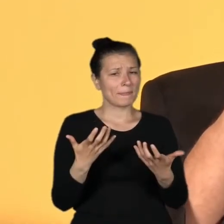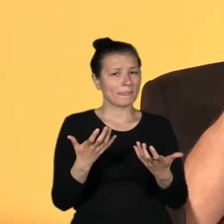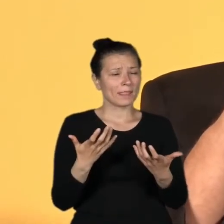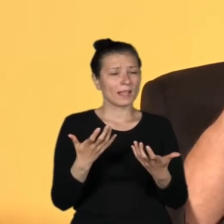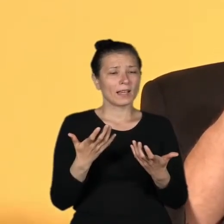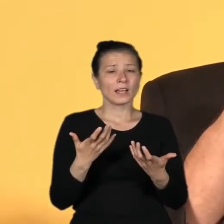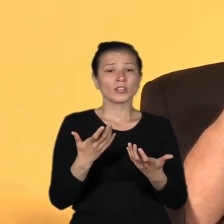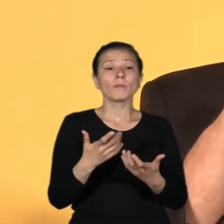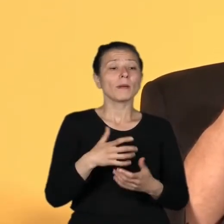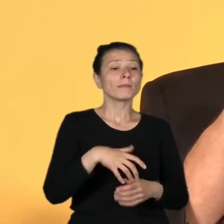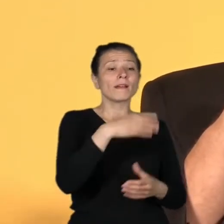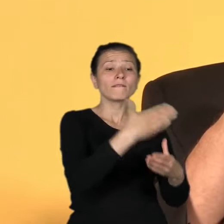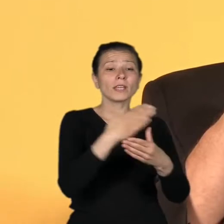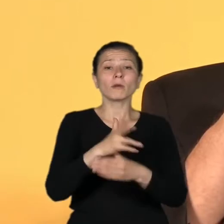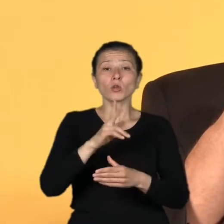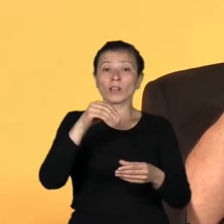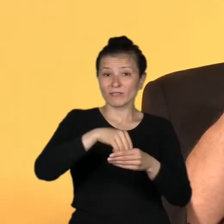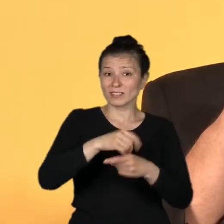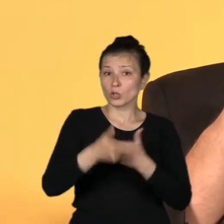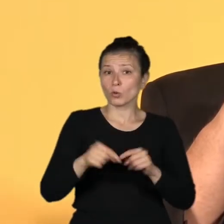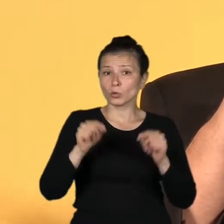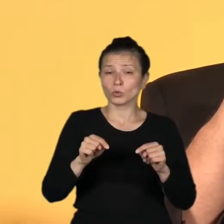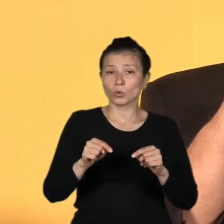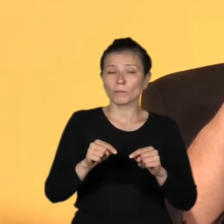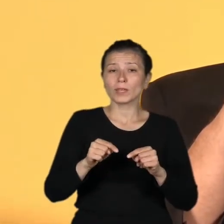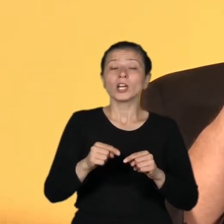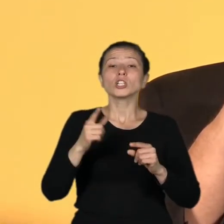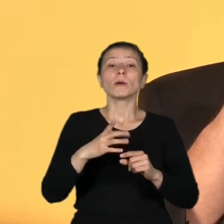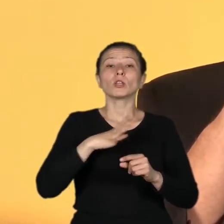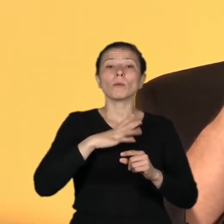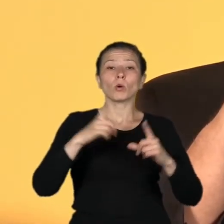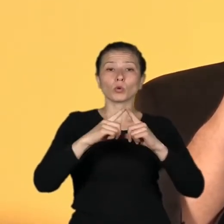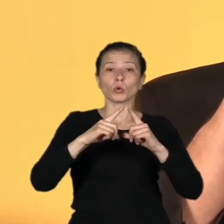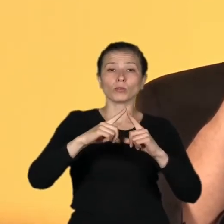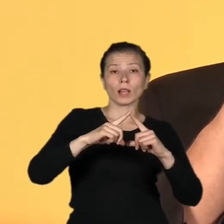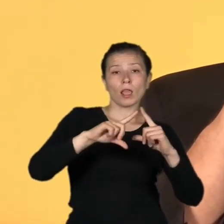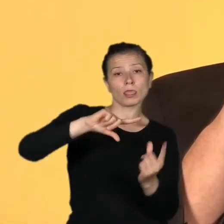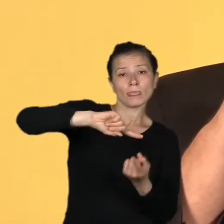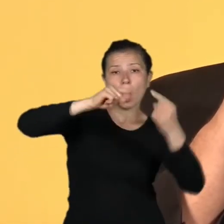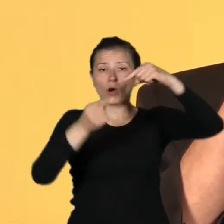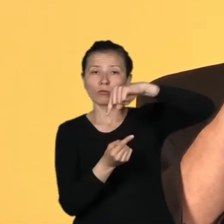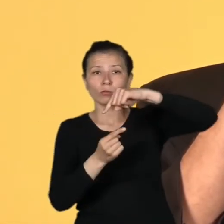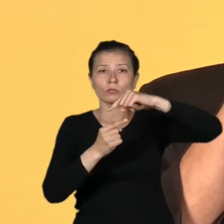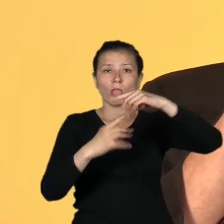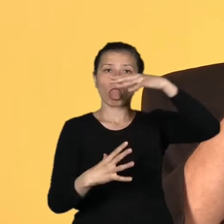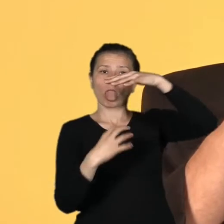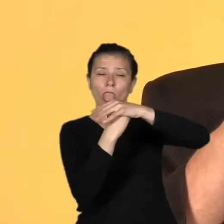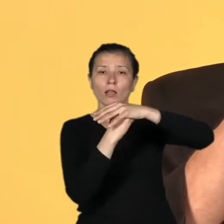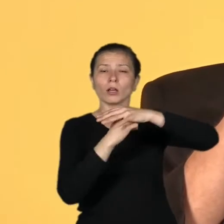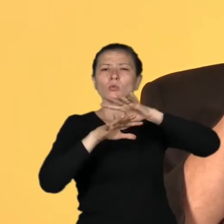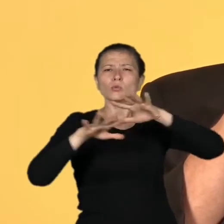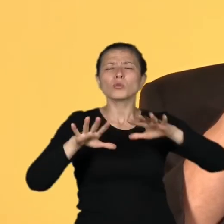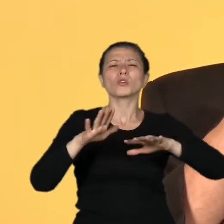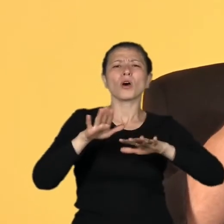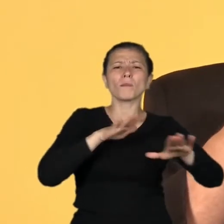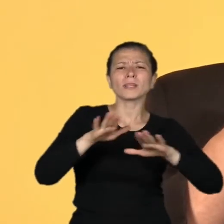podmiotów, które tutaj inwestują, miała taki kształt odwróconego trójkąta, czyli na górze mamy dużo miejsc pracy dla białych kołnierzyków,